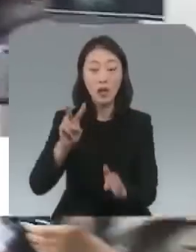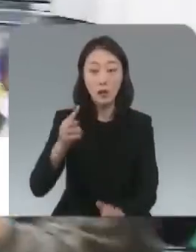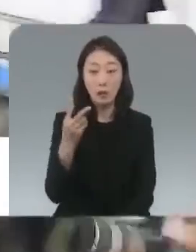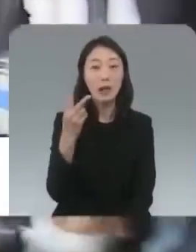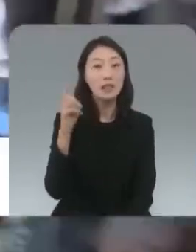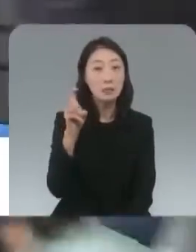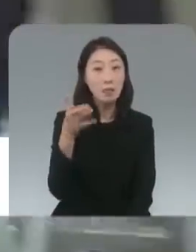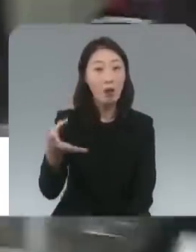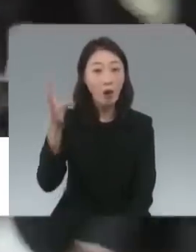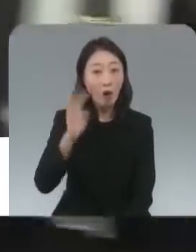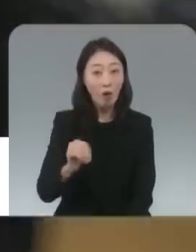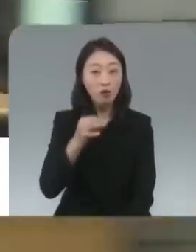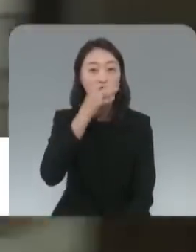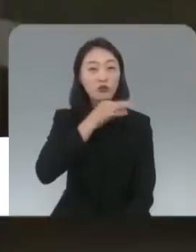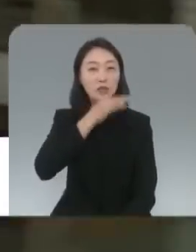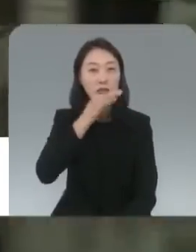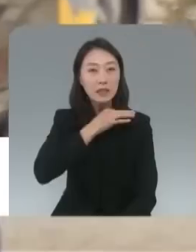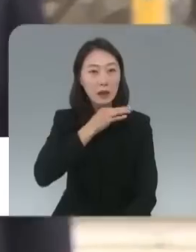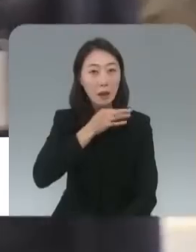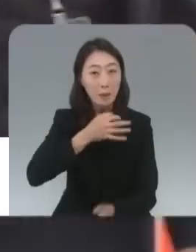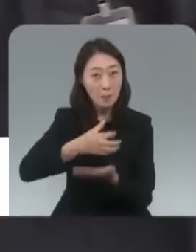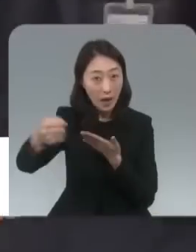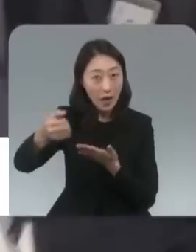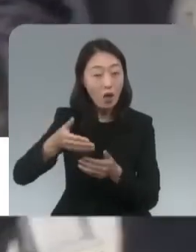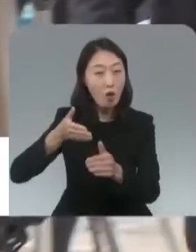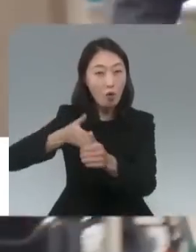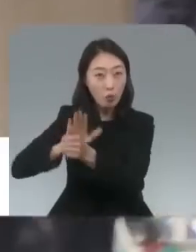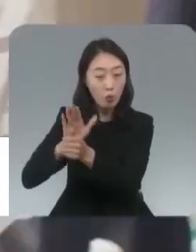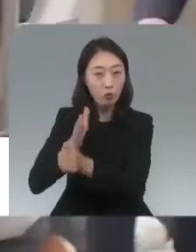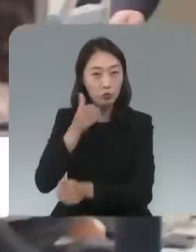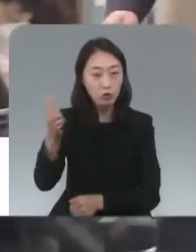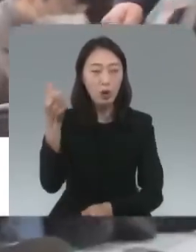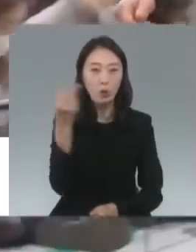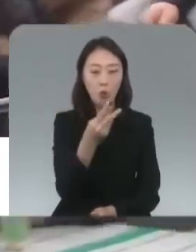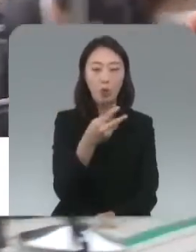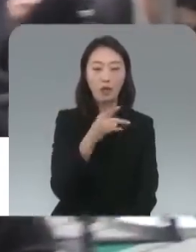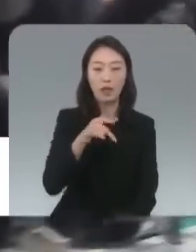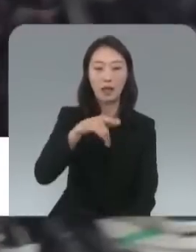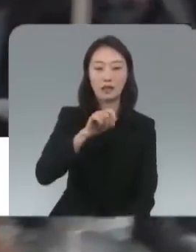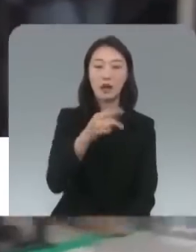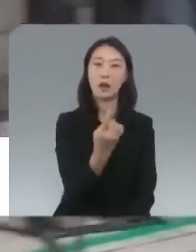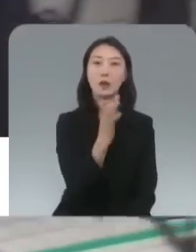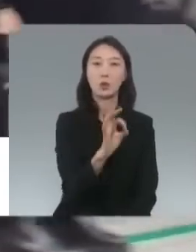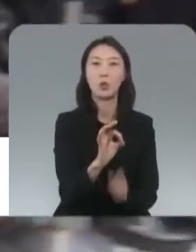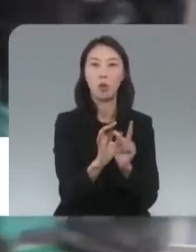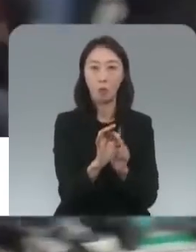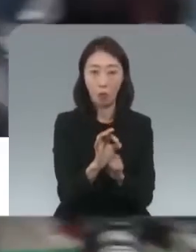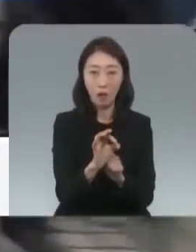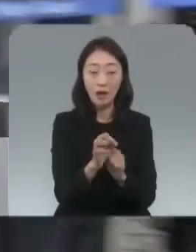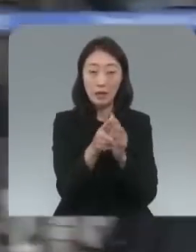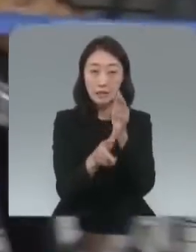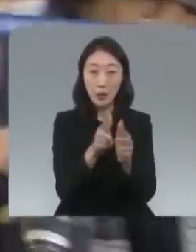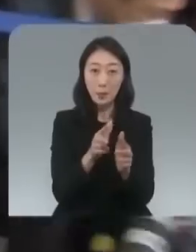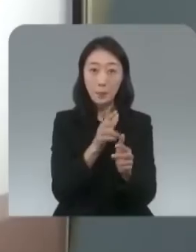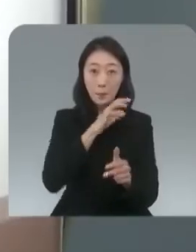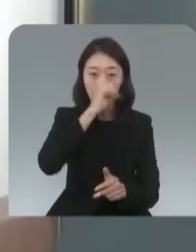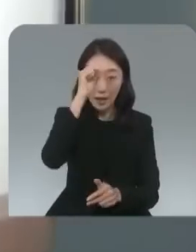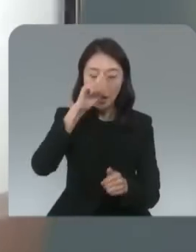이후 대장동 개발 과정에서도 김만배 씨로부터 수익 428억 원을 나눠받기로 했다고 의심하고